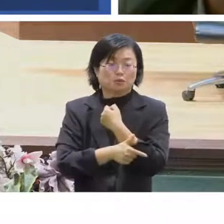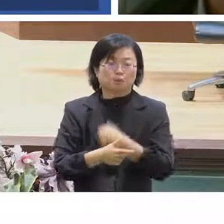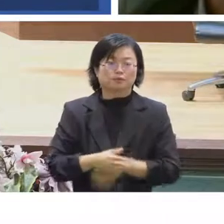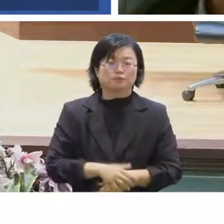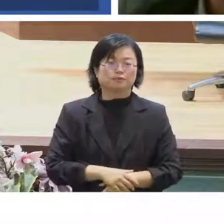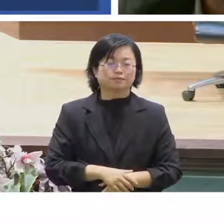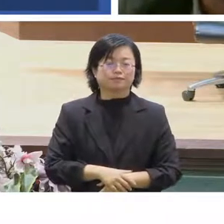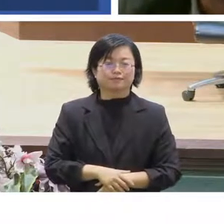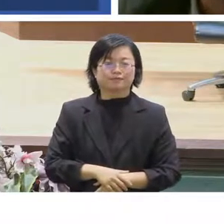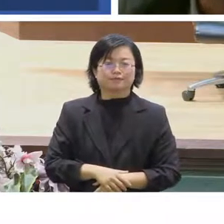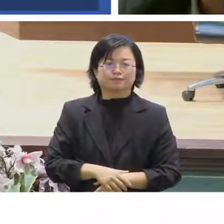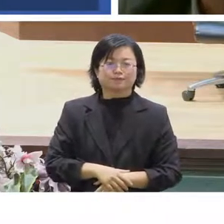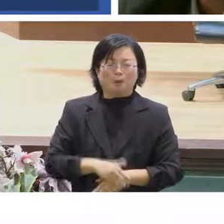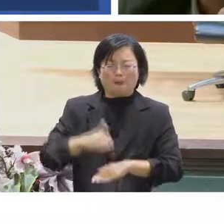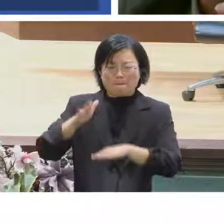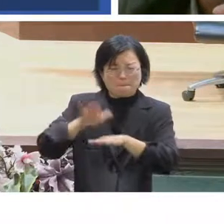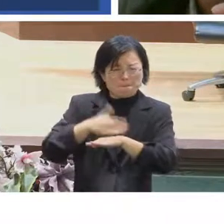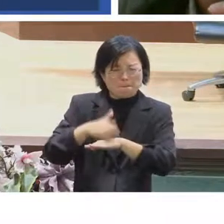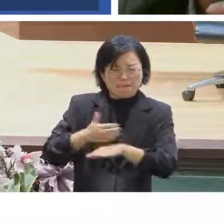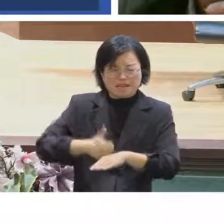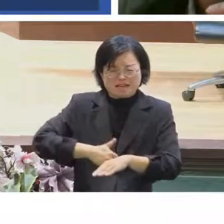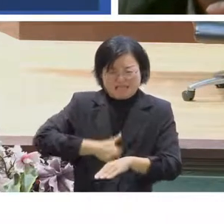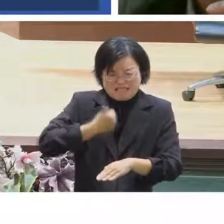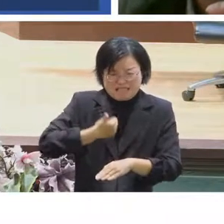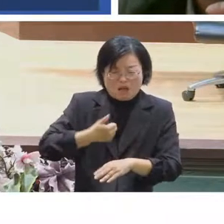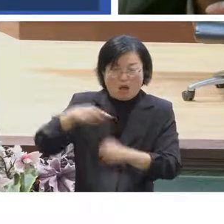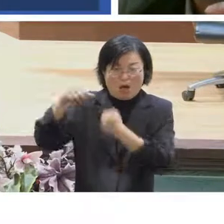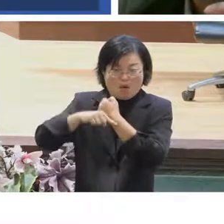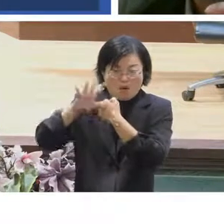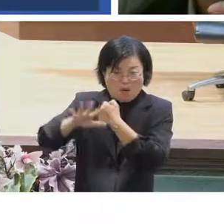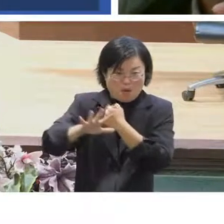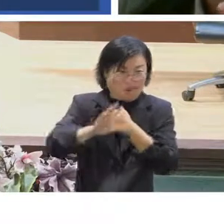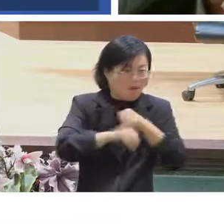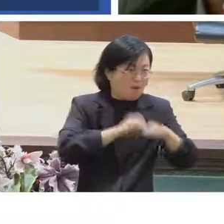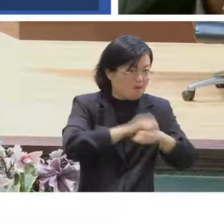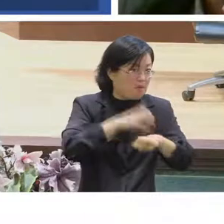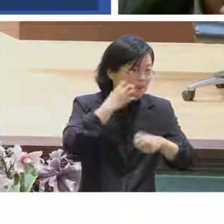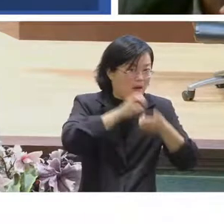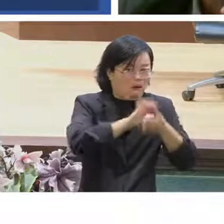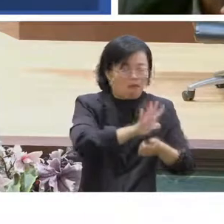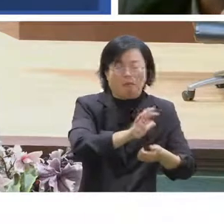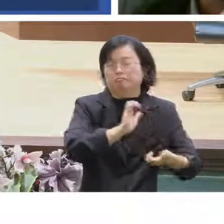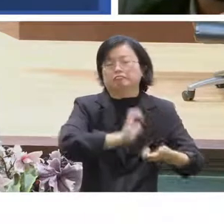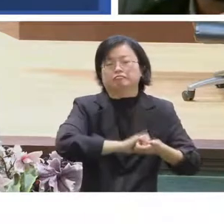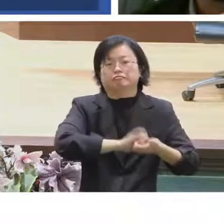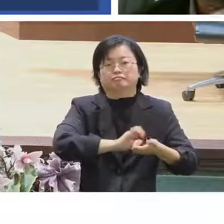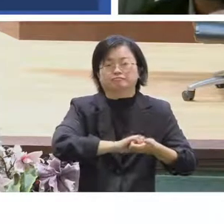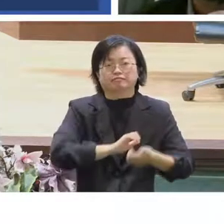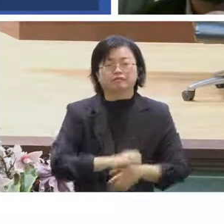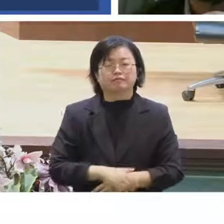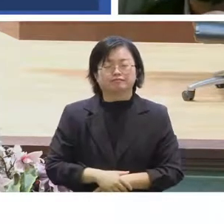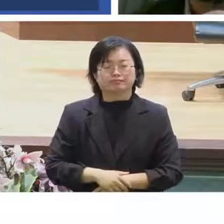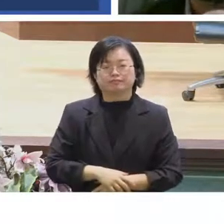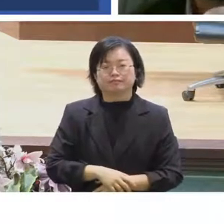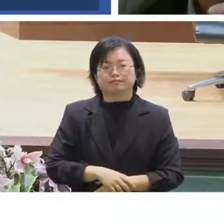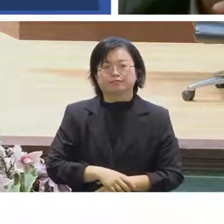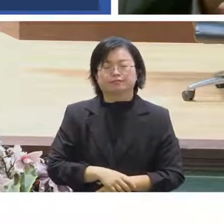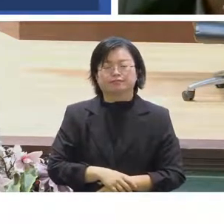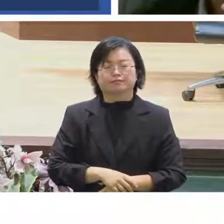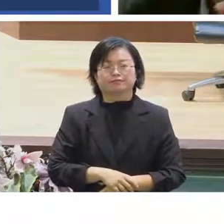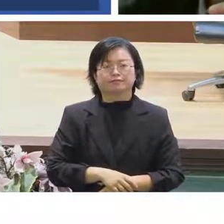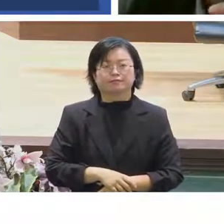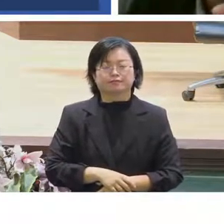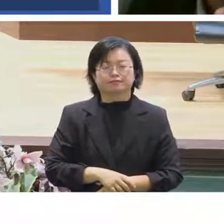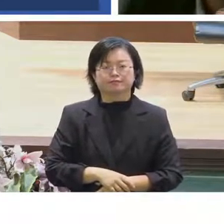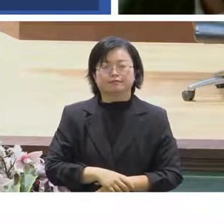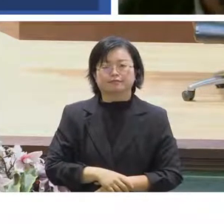就是不会一定要孩子生出来的，就是你就要投放一些